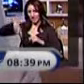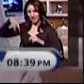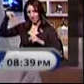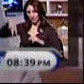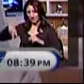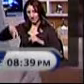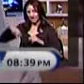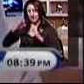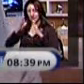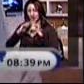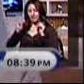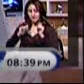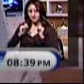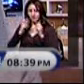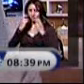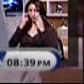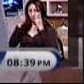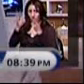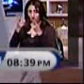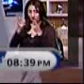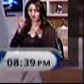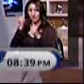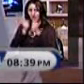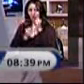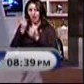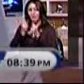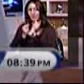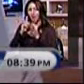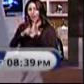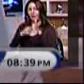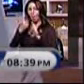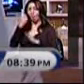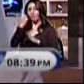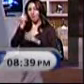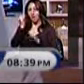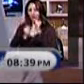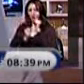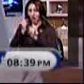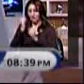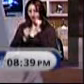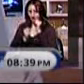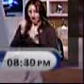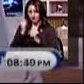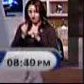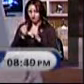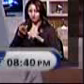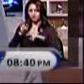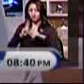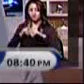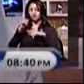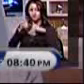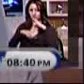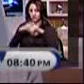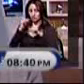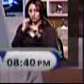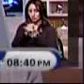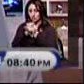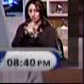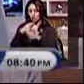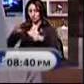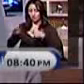1888، و1890 المصريين شافوا الاول مرة اول سيارة. وبعدين الموضوع زاد، بقت فيه بيزنس في بيع